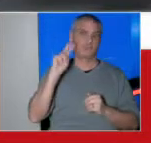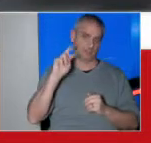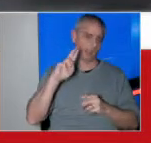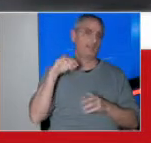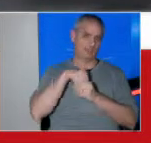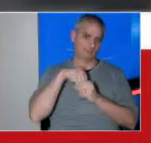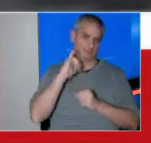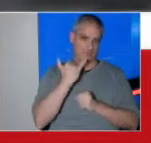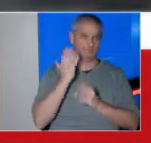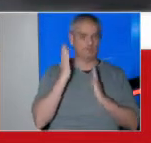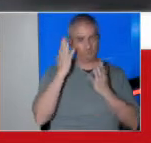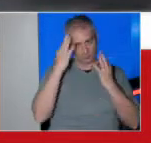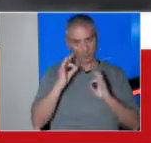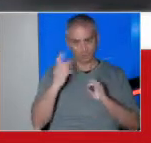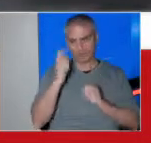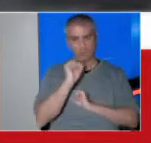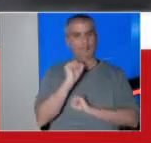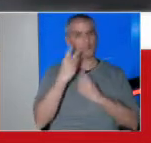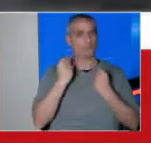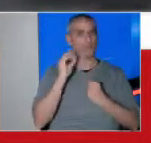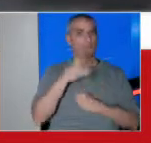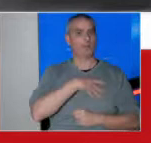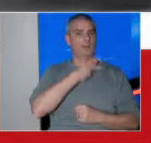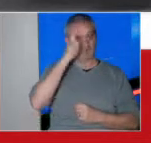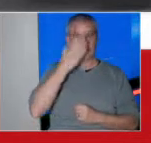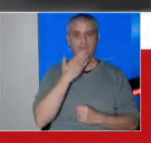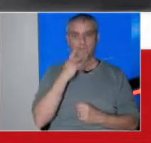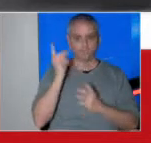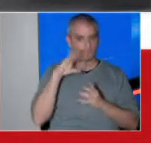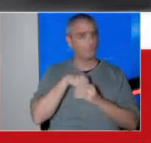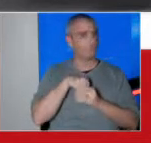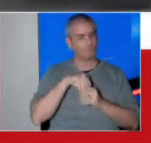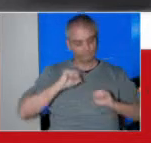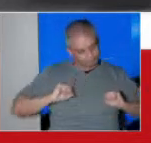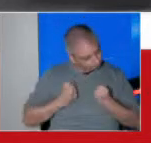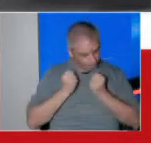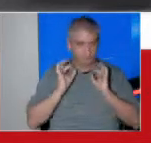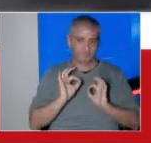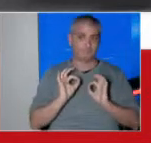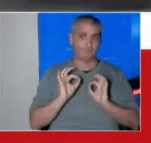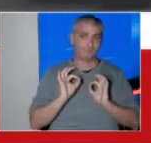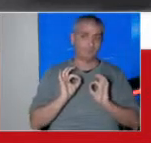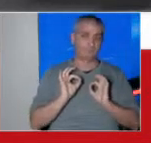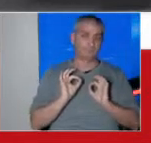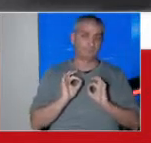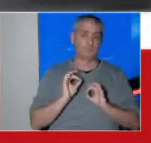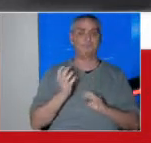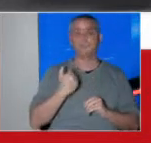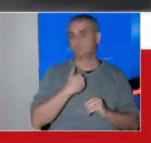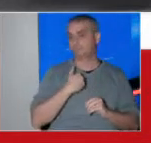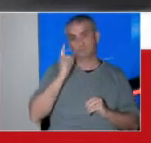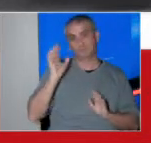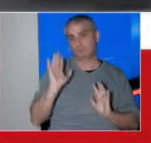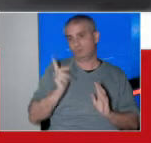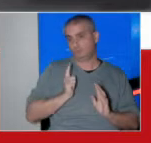מהעניין וזה מאוד מוערך, הוא אחד מהאוהדים הטובים של ביתר ירושלים, והוא באמת בתוך העניין all in מה שנקרא. אני לא